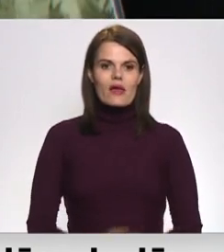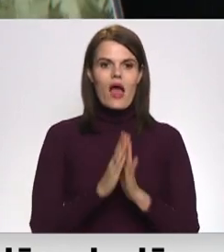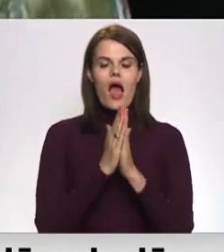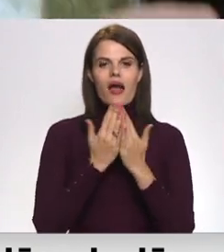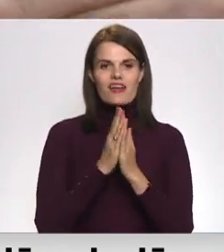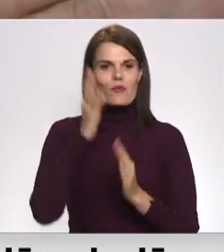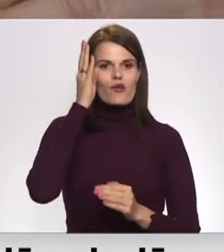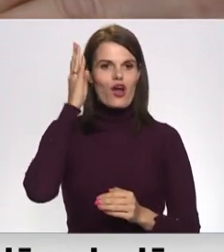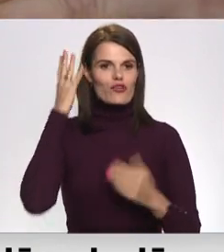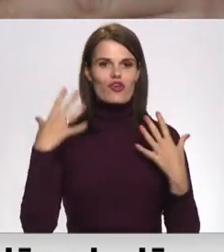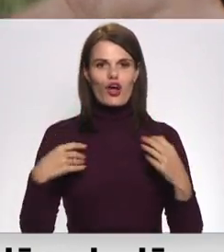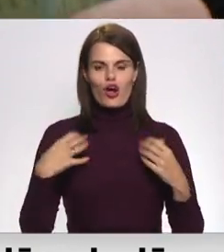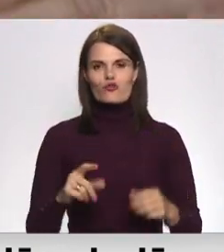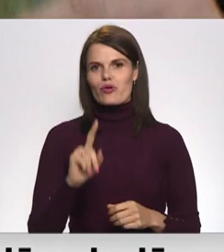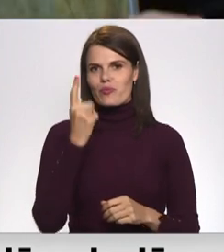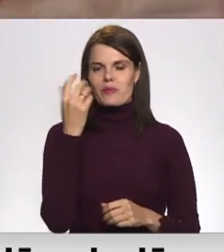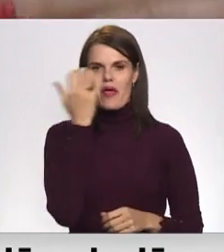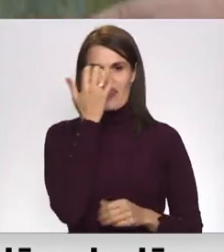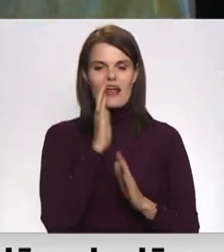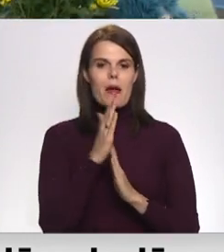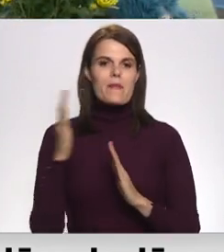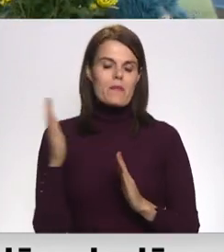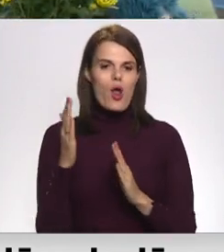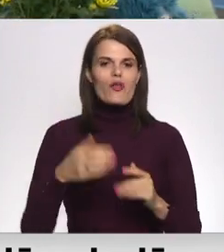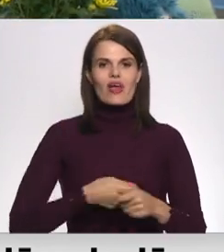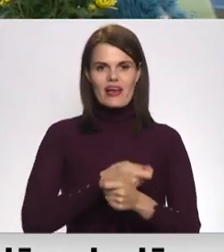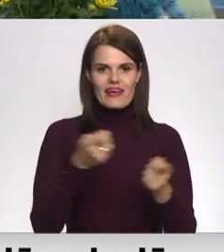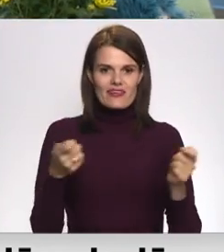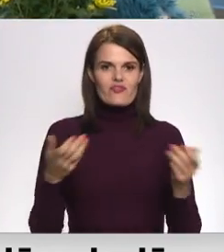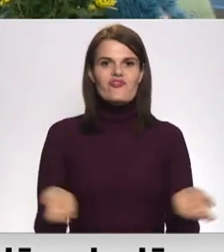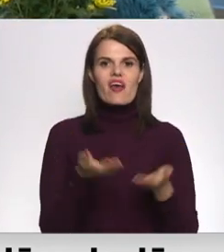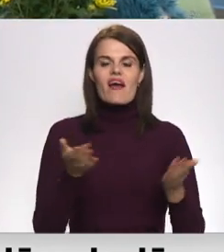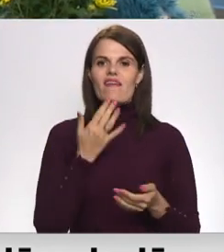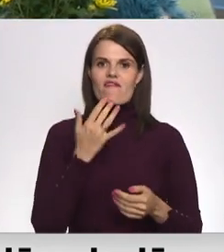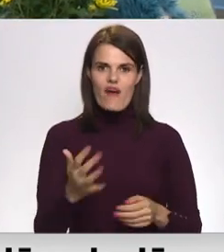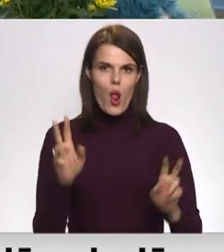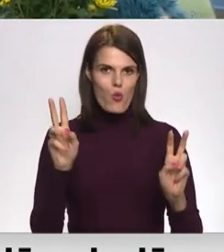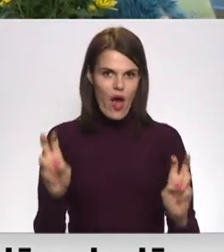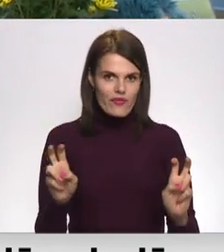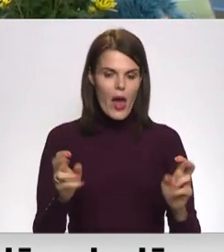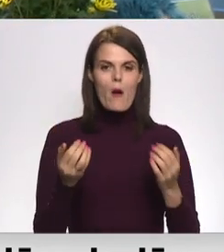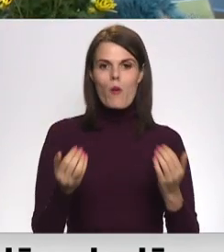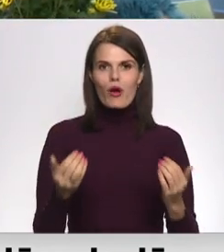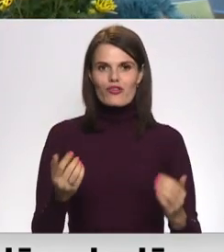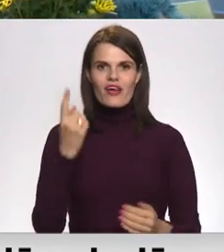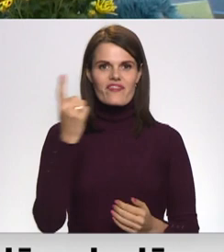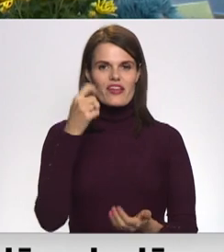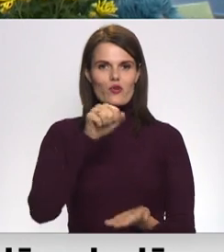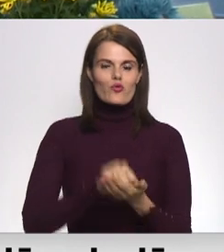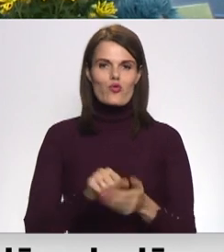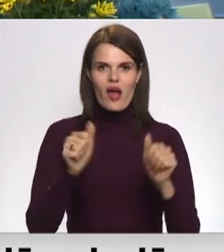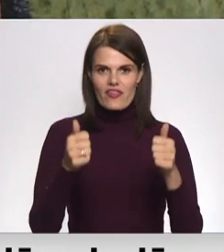Grāmata Eža Kažociņš ir pirmais neredzīgās bibliotēkas izdevums vieglajā valodā. Pašlaik vienīgi drukātā